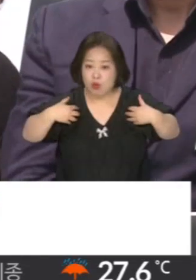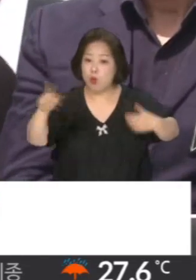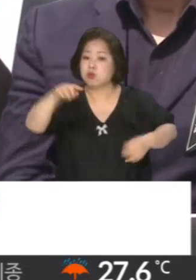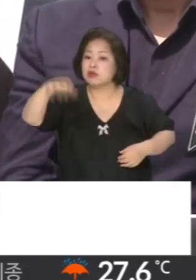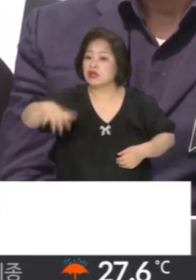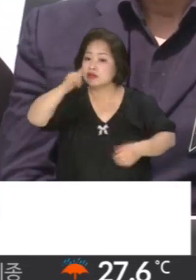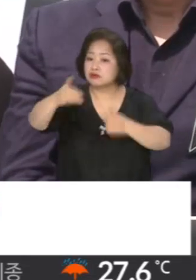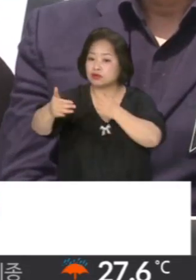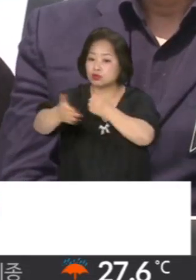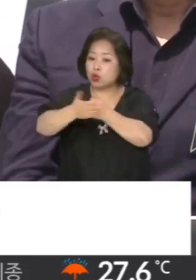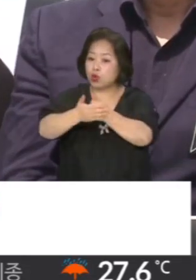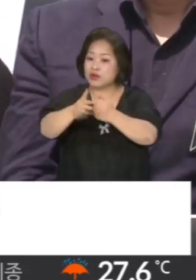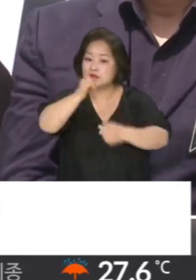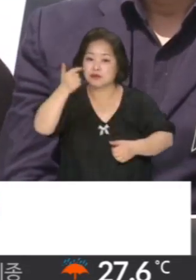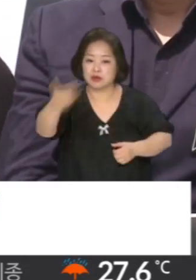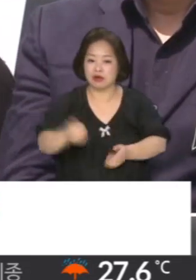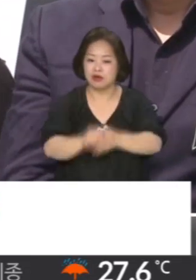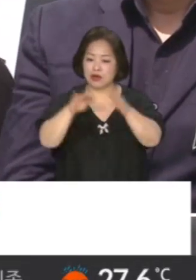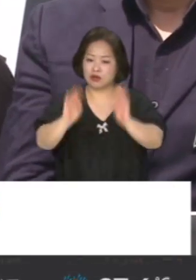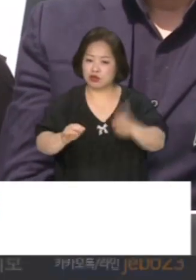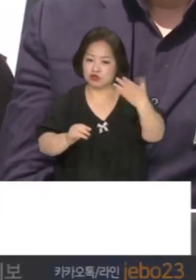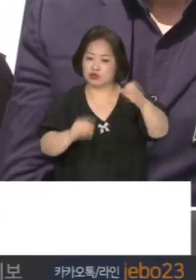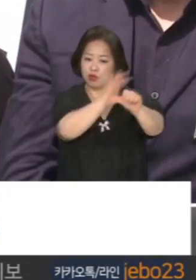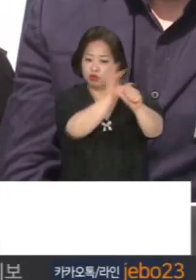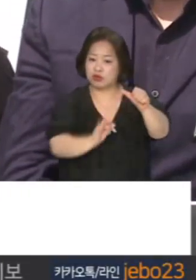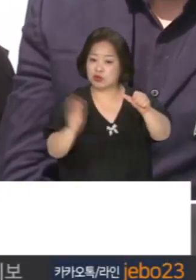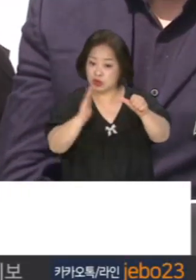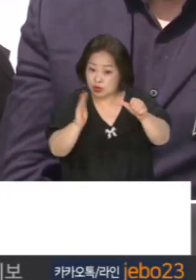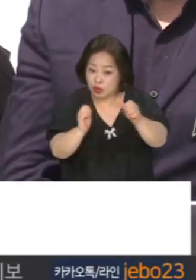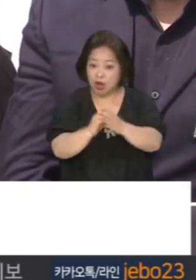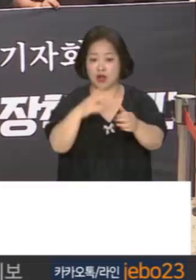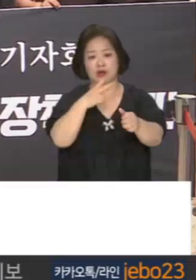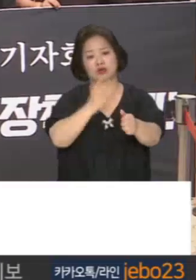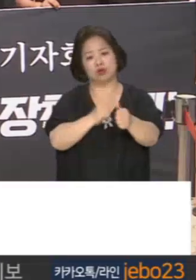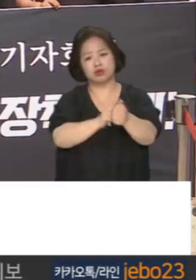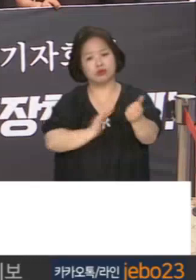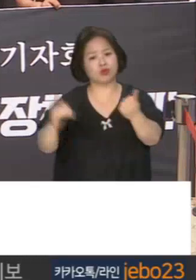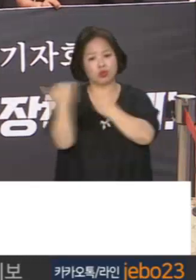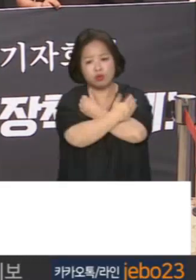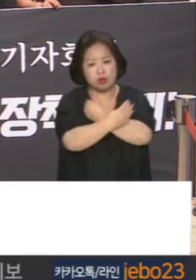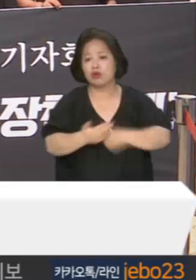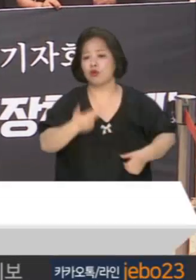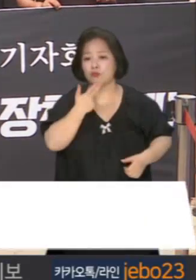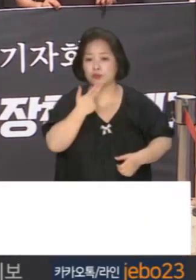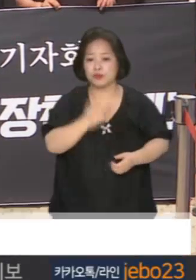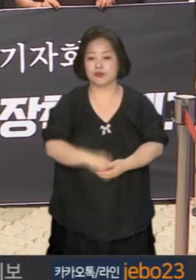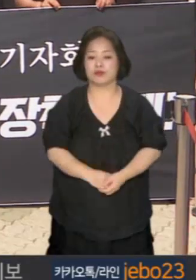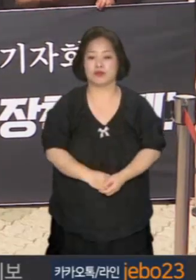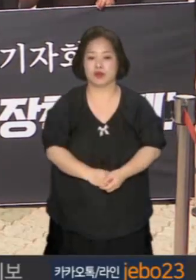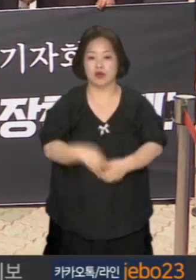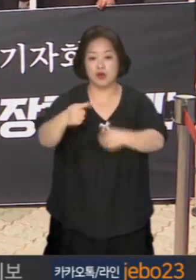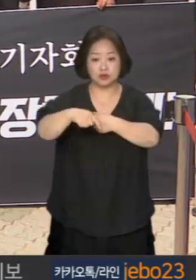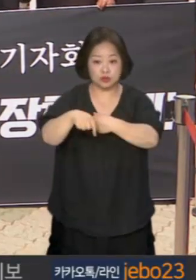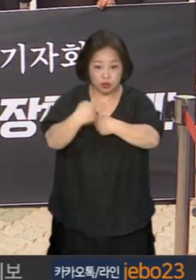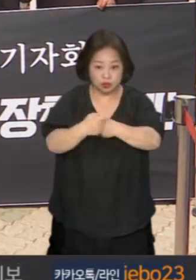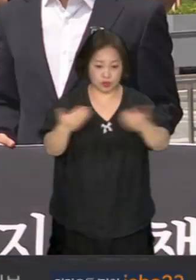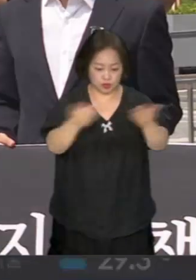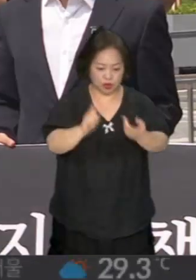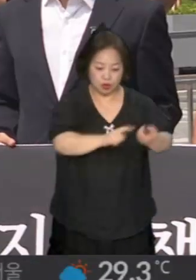선생님이 교육부와 교육청 대책이 실효성이 없다고 응답했습니다. 전국